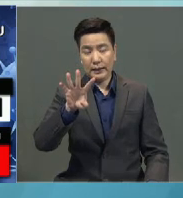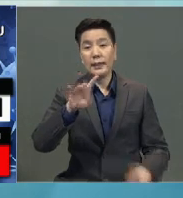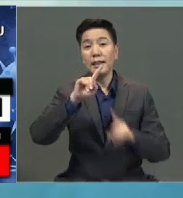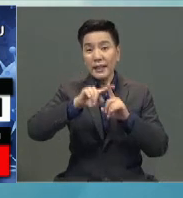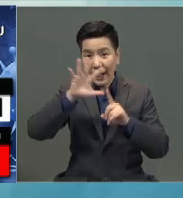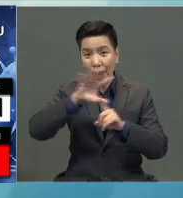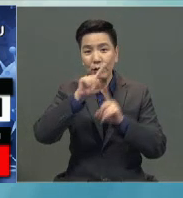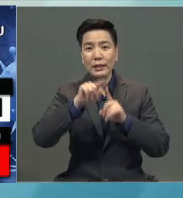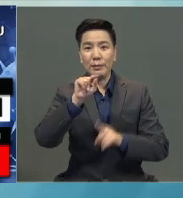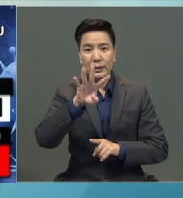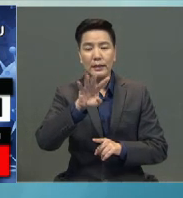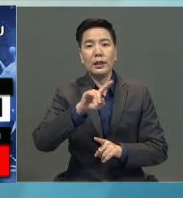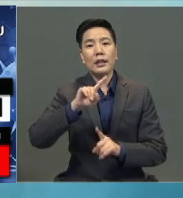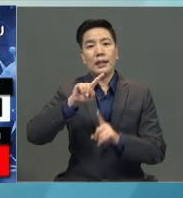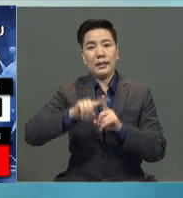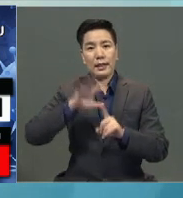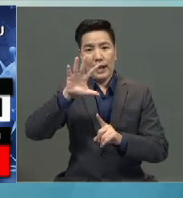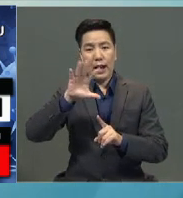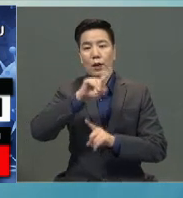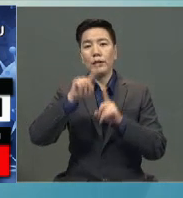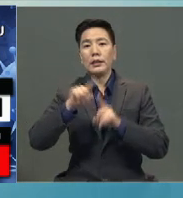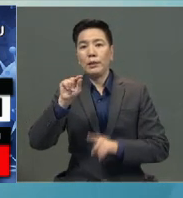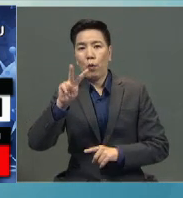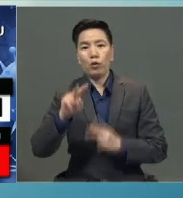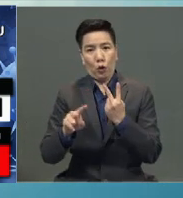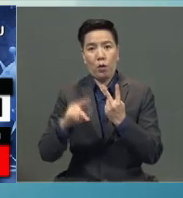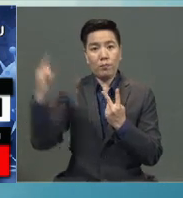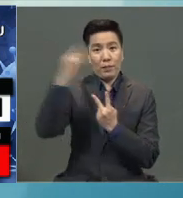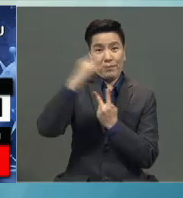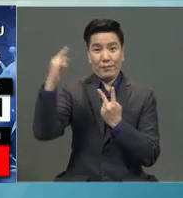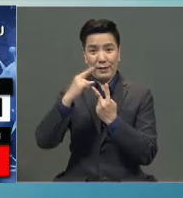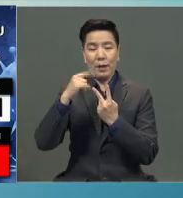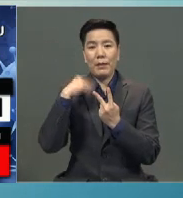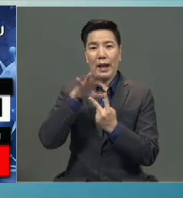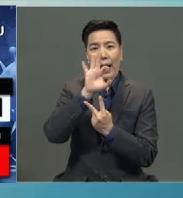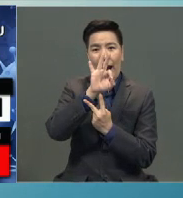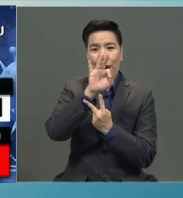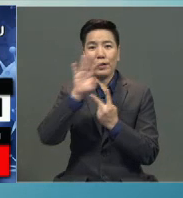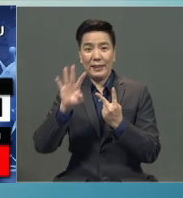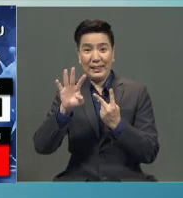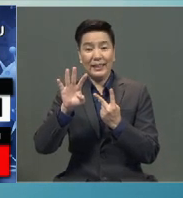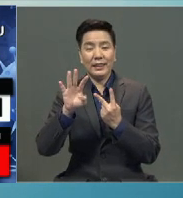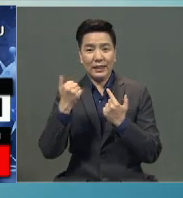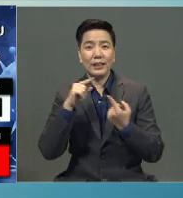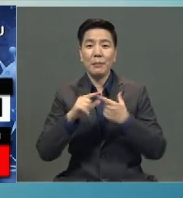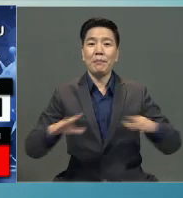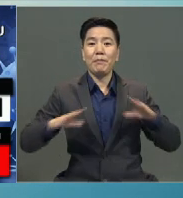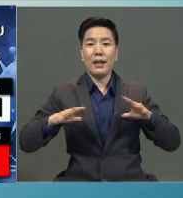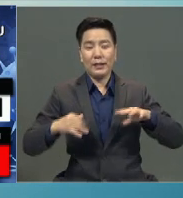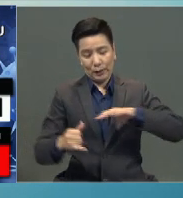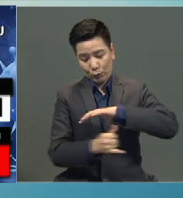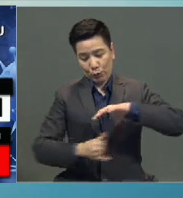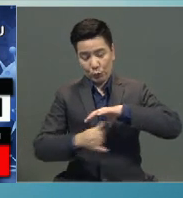พฤษภาคมนะครับแล้วก็ 26พฤษภาคมนะครับมา 22จังหวะสองช่วงนะครับ 9รายกับ 4รายตามลำดับเข้าพักที่